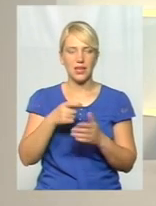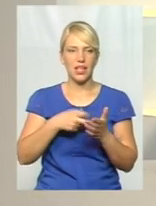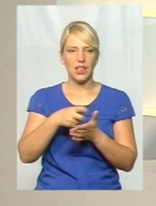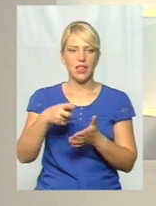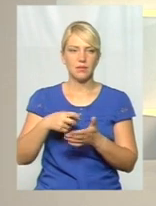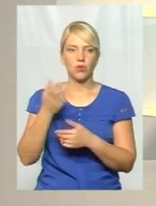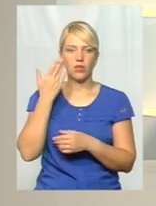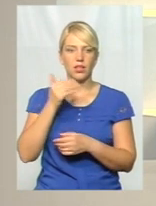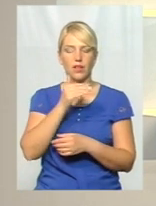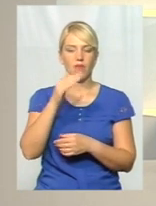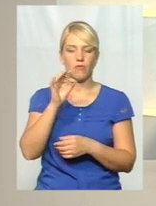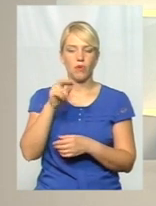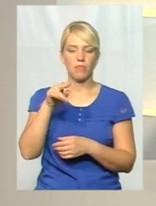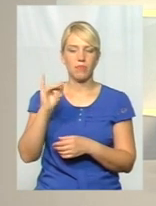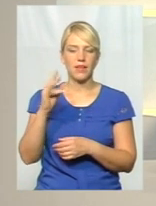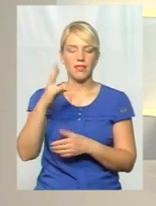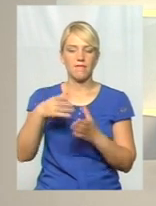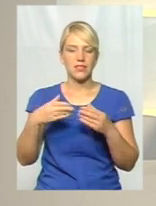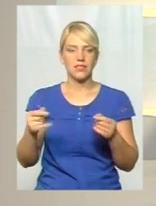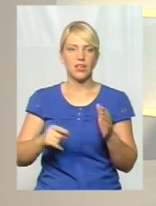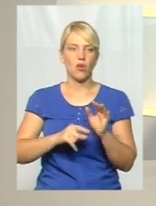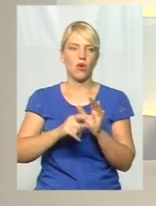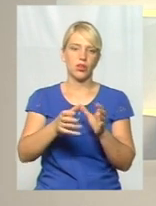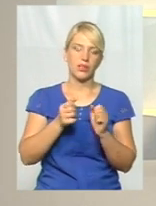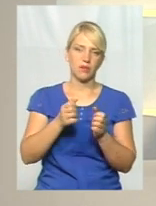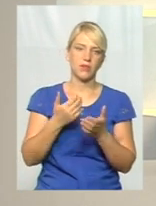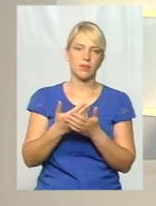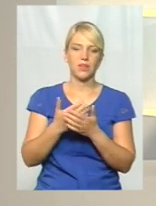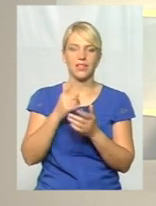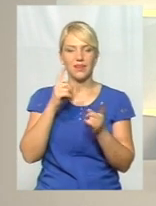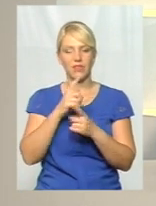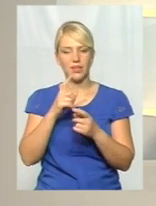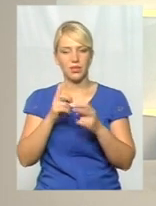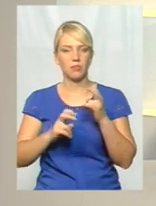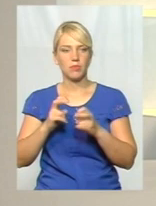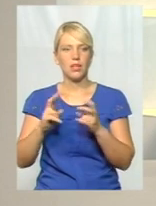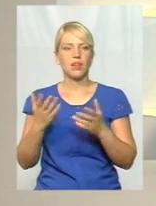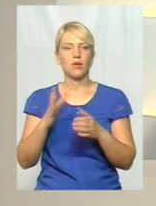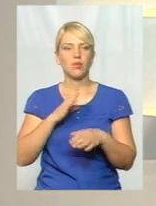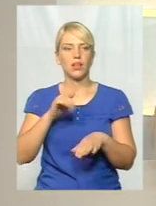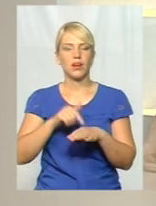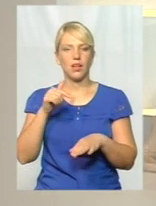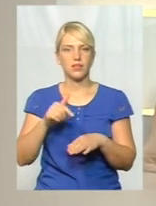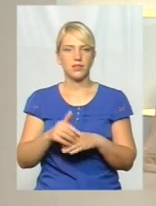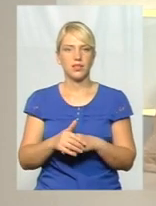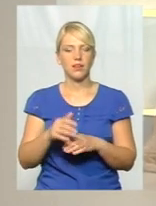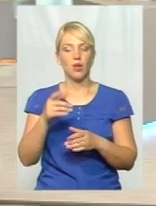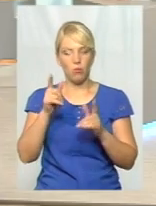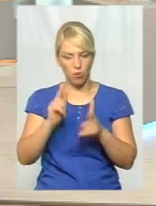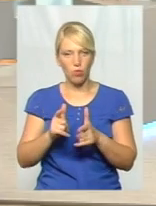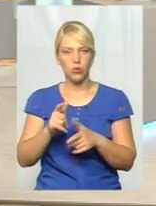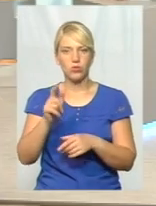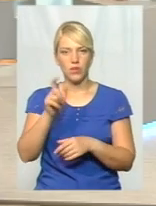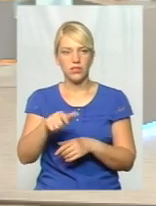ФОПи навесні отримували, ну, наприклад, чи невеликі підприємства, яка була реакція? Погоджувалися одразу? Мені відомо,